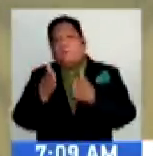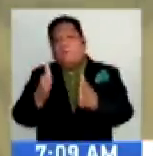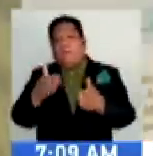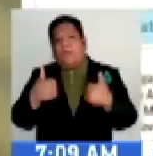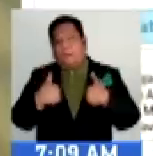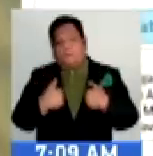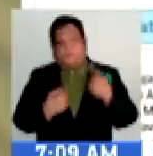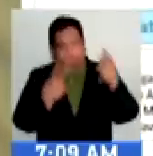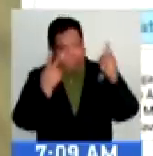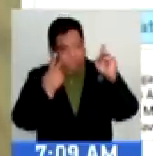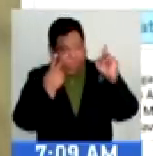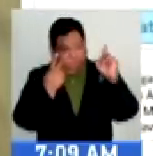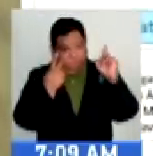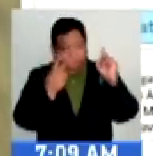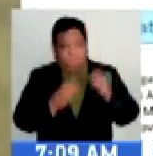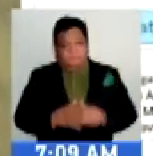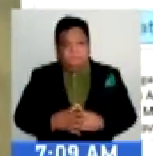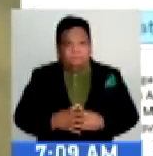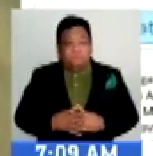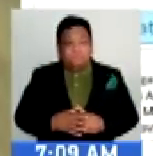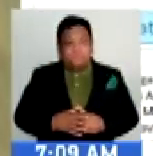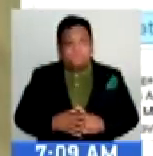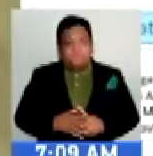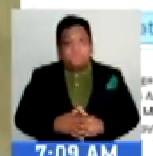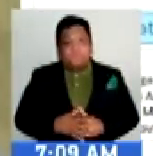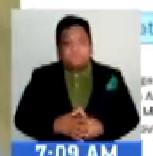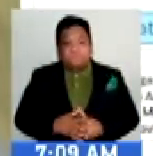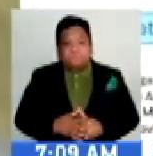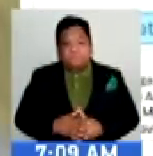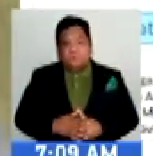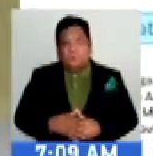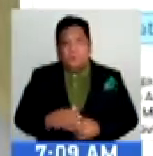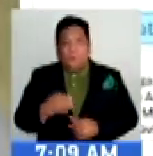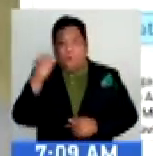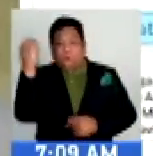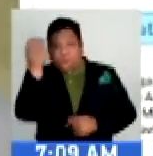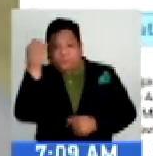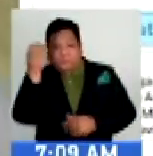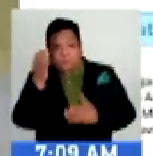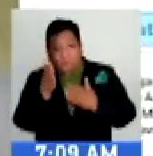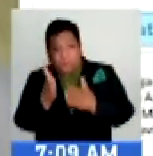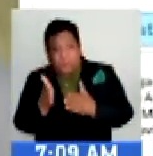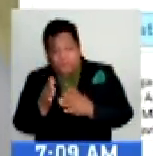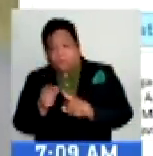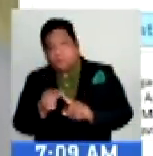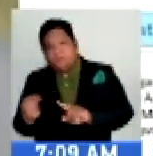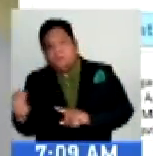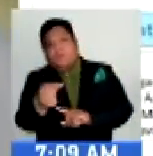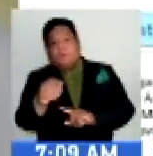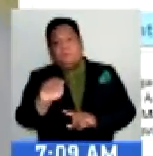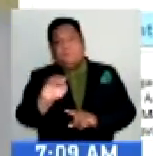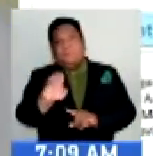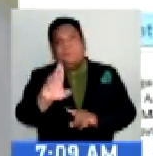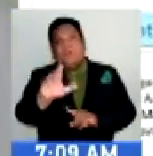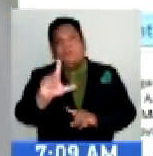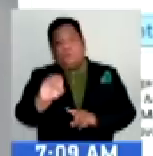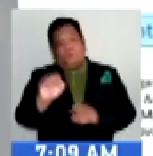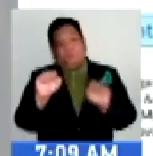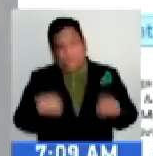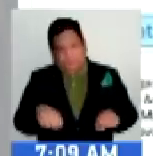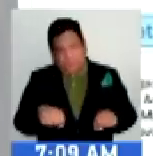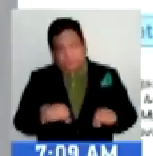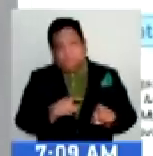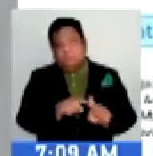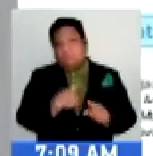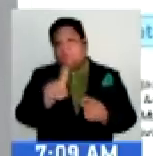southbound. Maaring lumiko sa Ortigas Avenue at dumaan ng Meralco Ave para maiwasan ang construction site. Pwede rin lumiko sa Lanusa sa halip